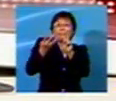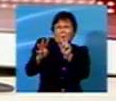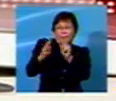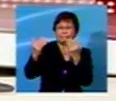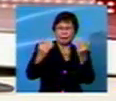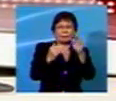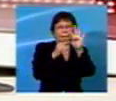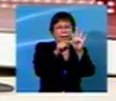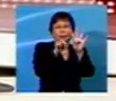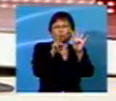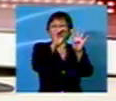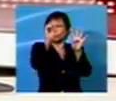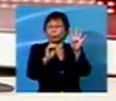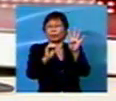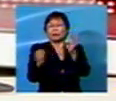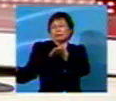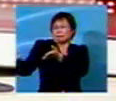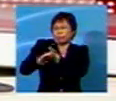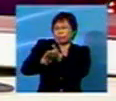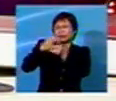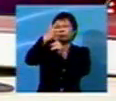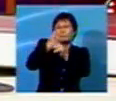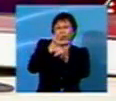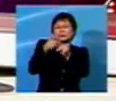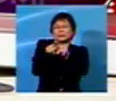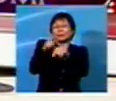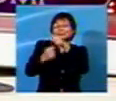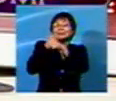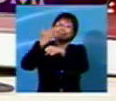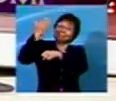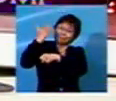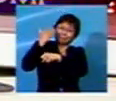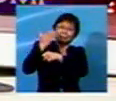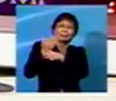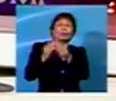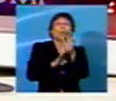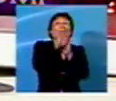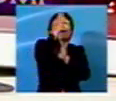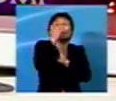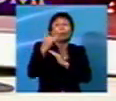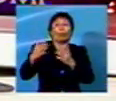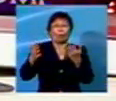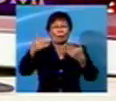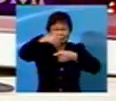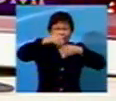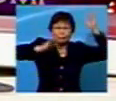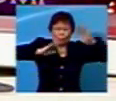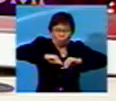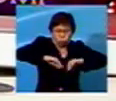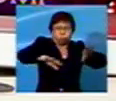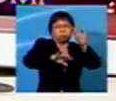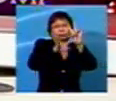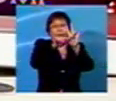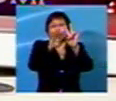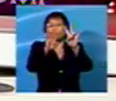berbanding 4.2% yang direkodkan pada tempoh sama tahun lalu pertumahan ini didorong permintaan domestik yang berkembang